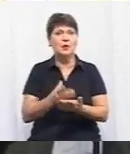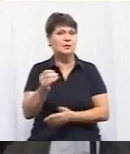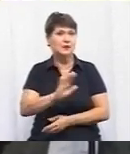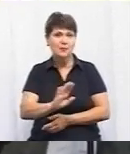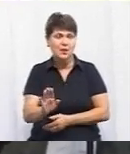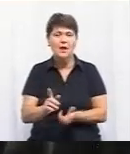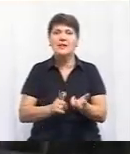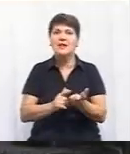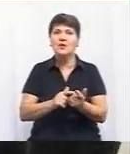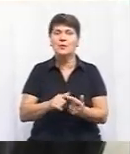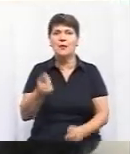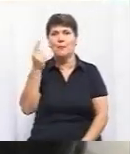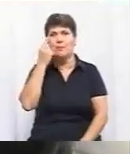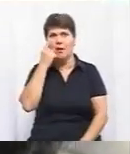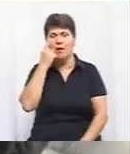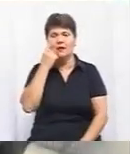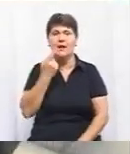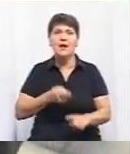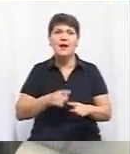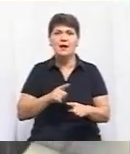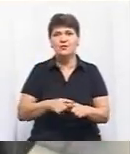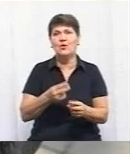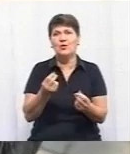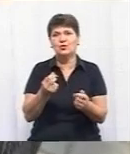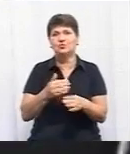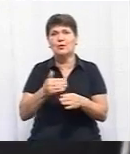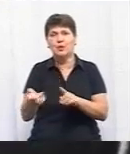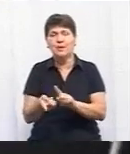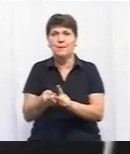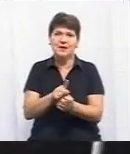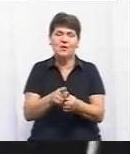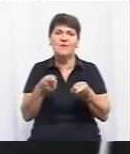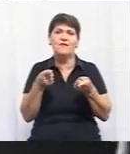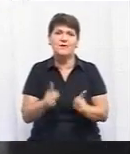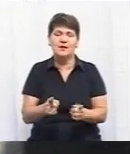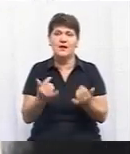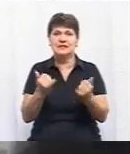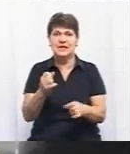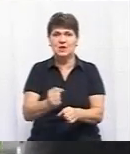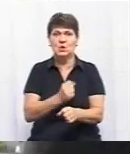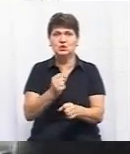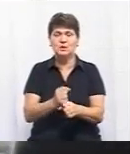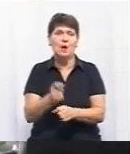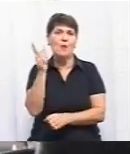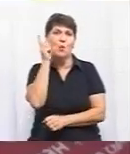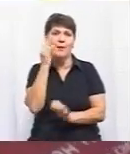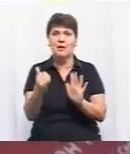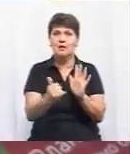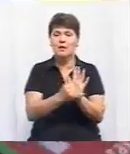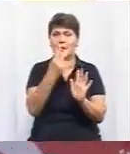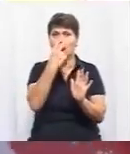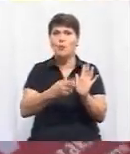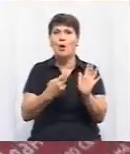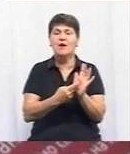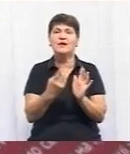втім нараховують екобали. Це віртуальні гроші, які потім переводять в реальні. Наразі розробляють мобільний додаток, який